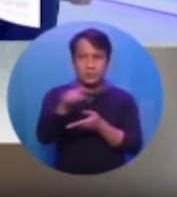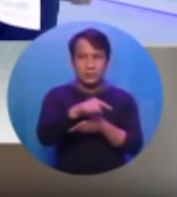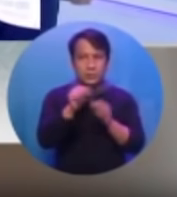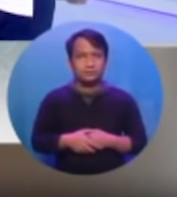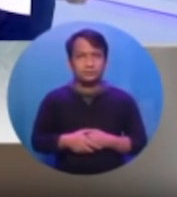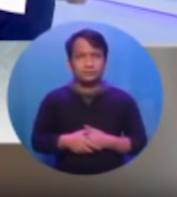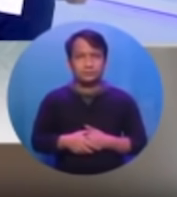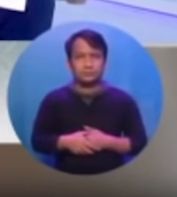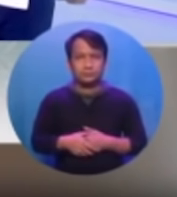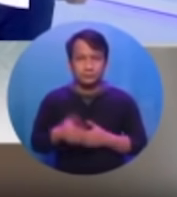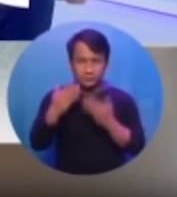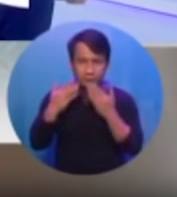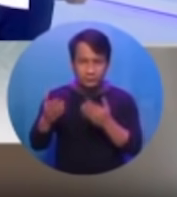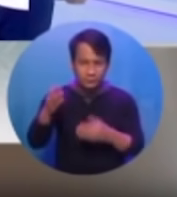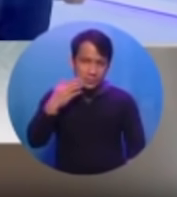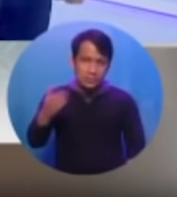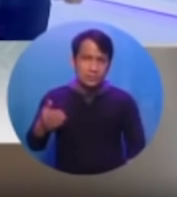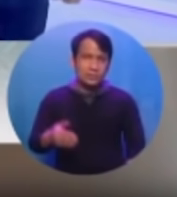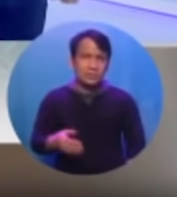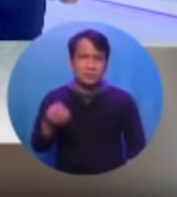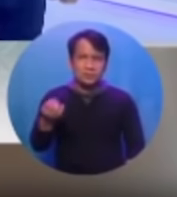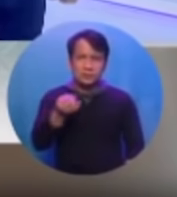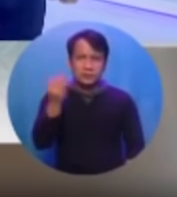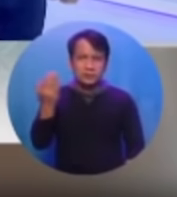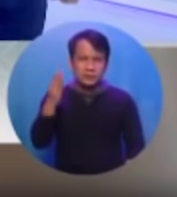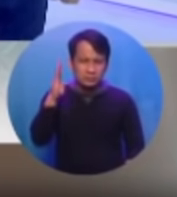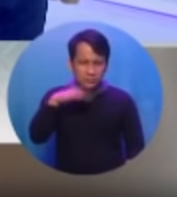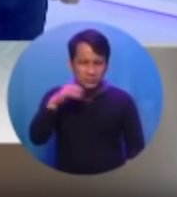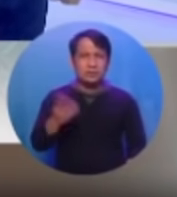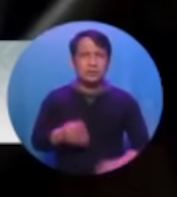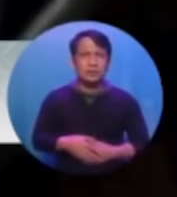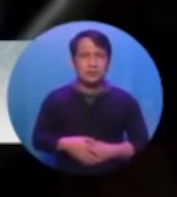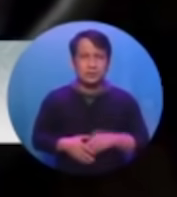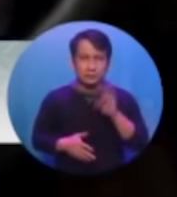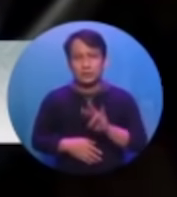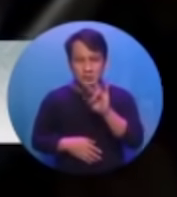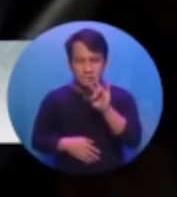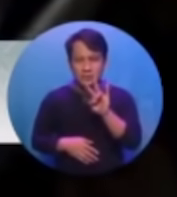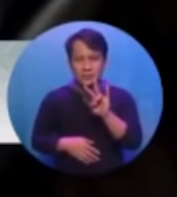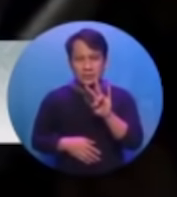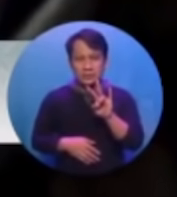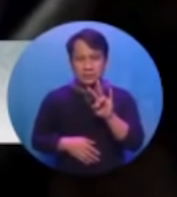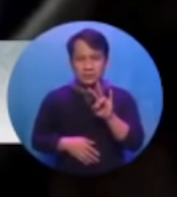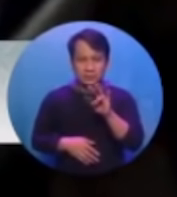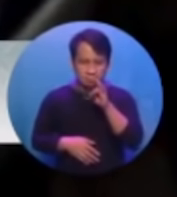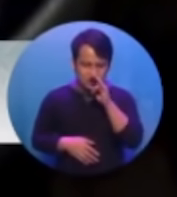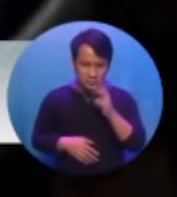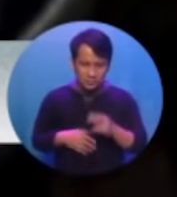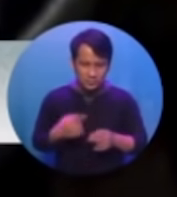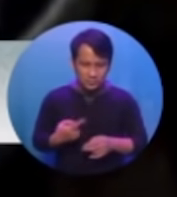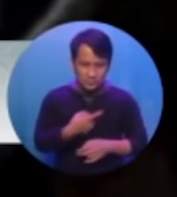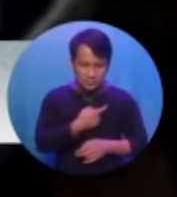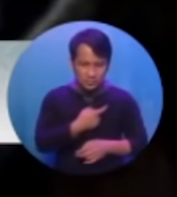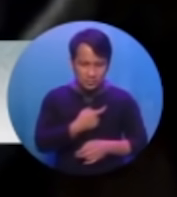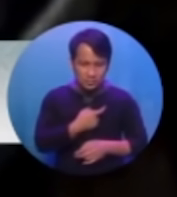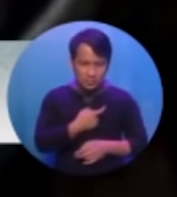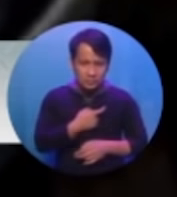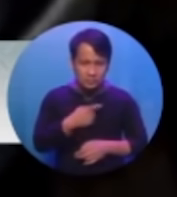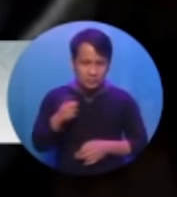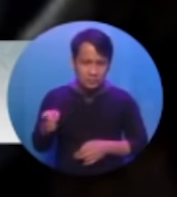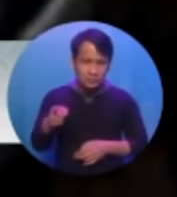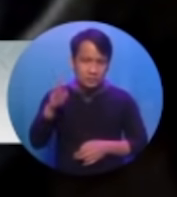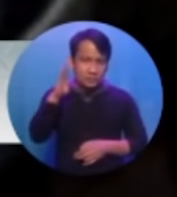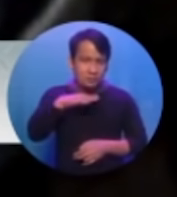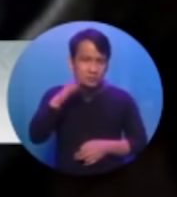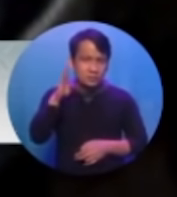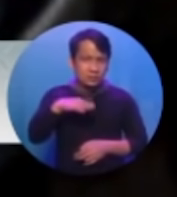sa inyo. Maraming salamat, Idol. Ilan ho ba kayo magkapatid, sir? Ito po, ang kinakasakit ko lang, sir. Yung